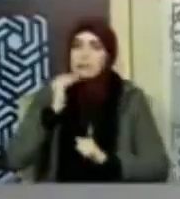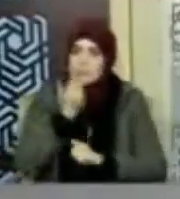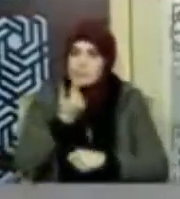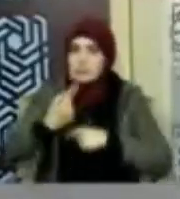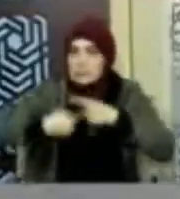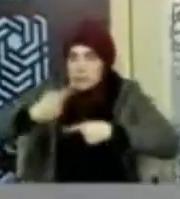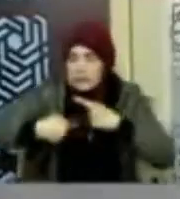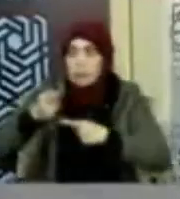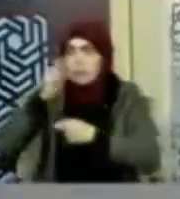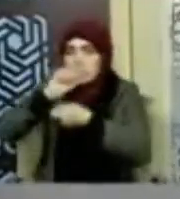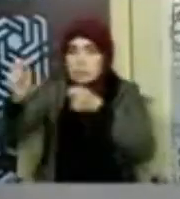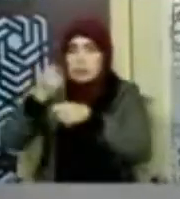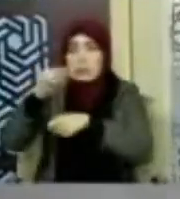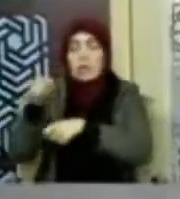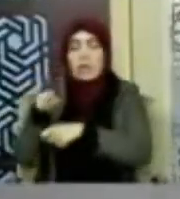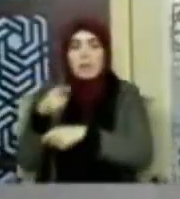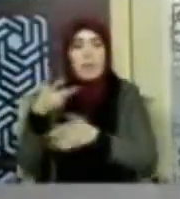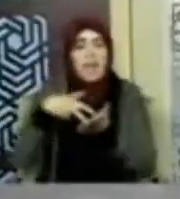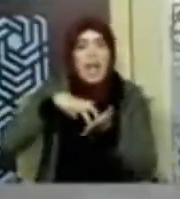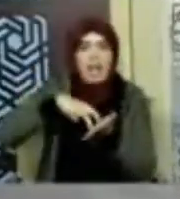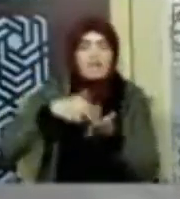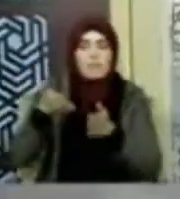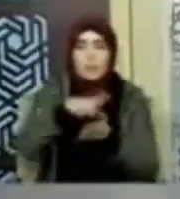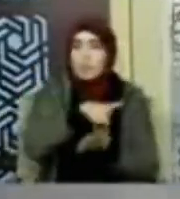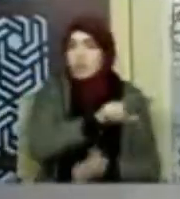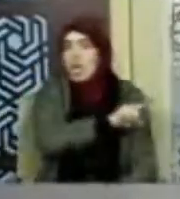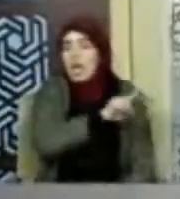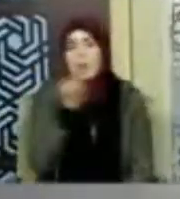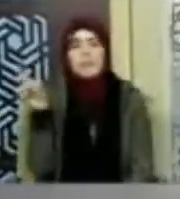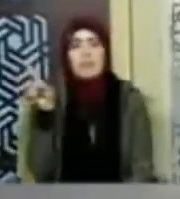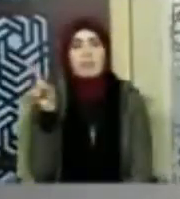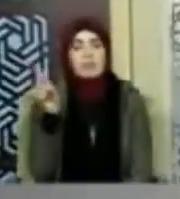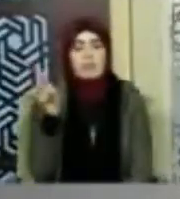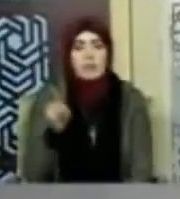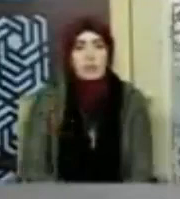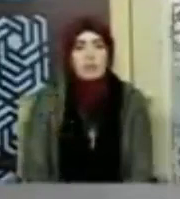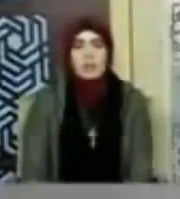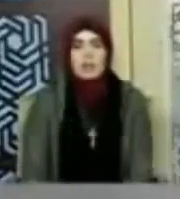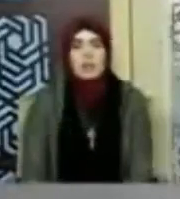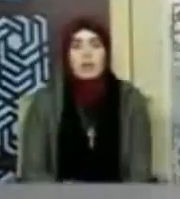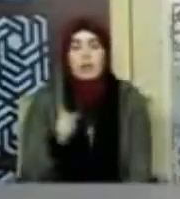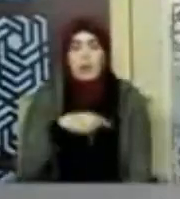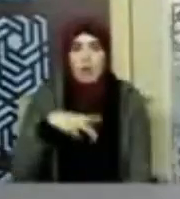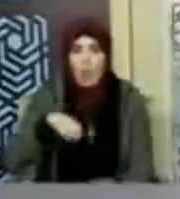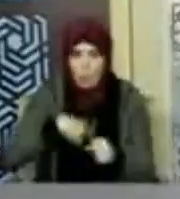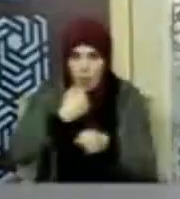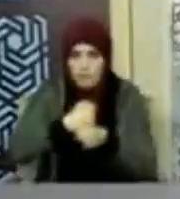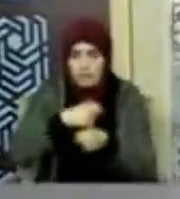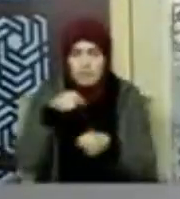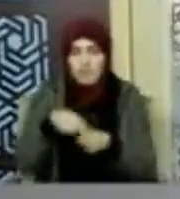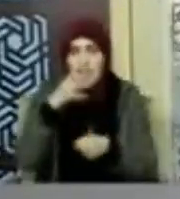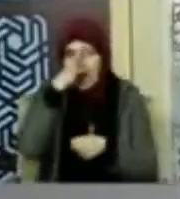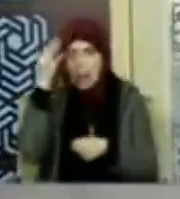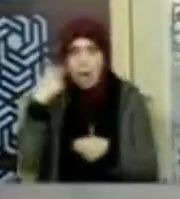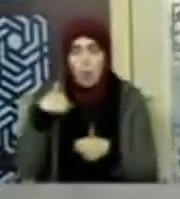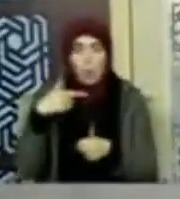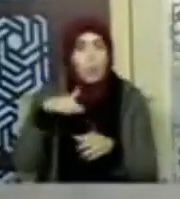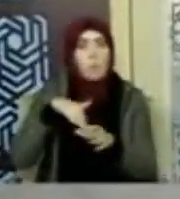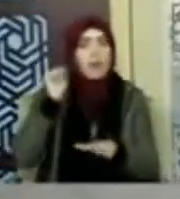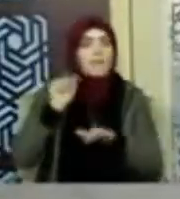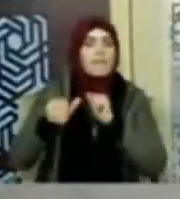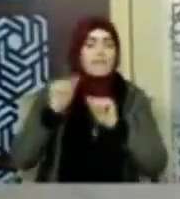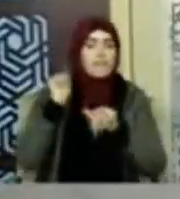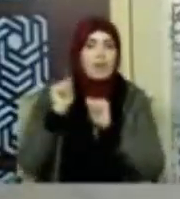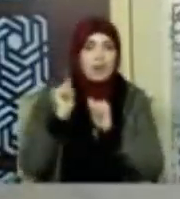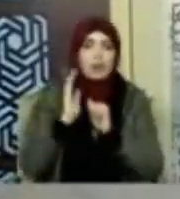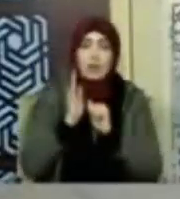ولم يبتغوا من خشية الموت سلما، ولو أنهم فروا لكانوا أعزة لقلتهم